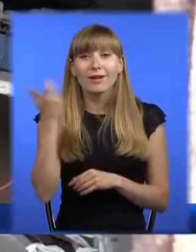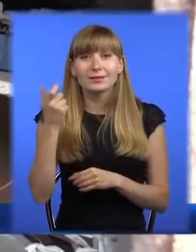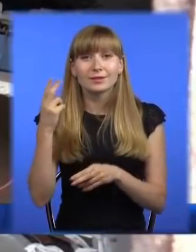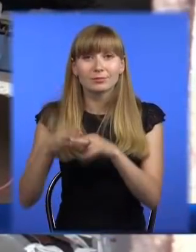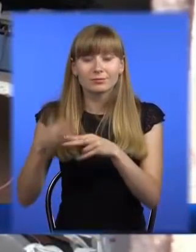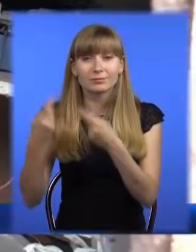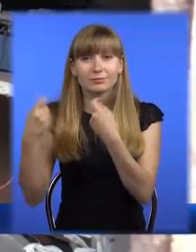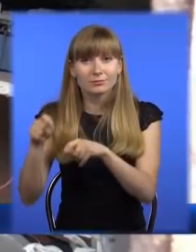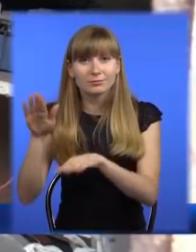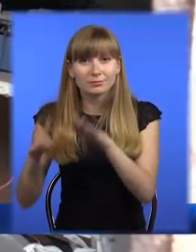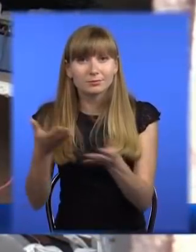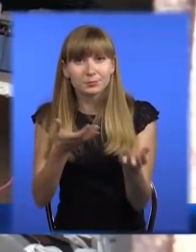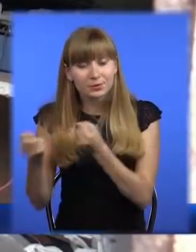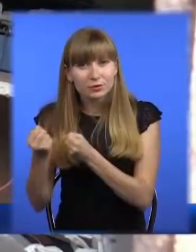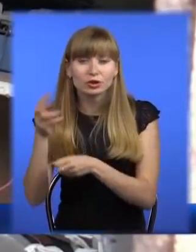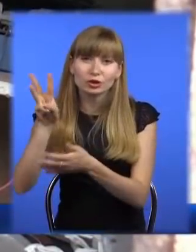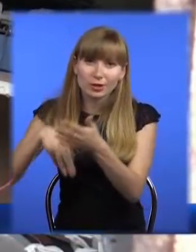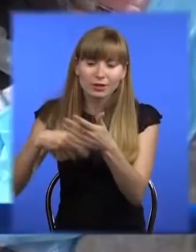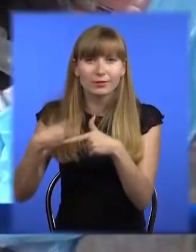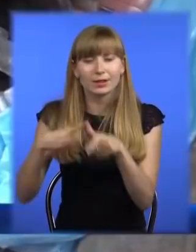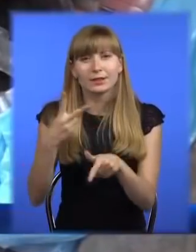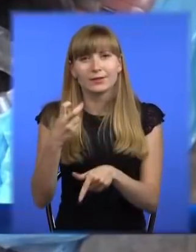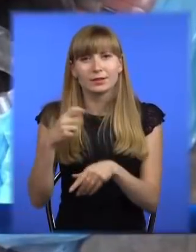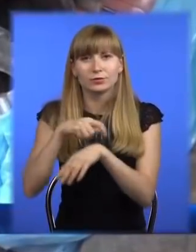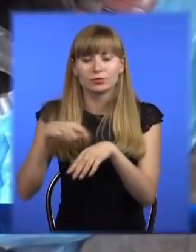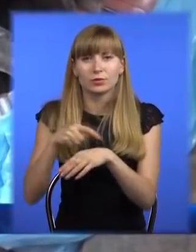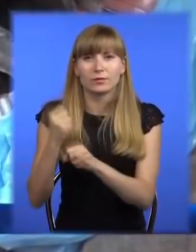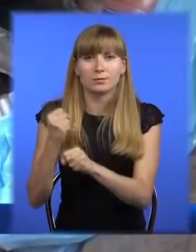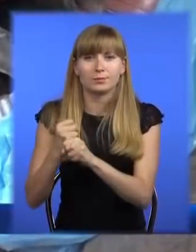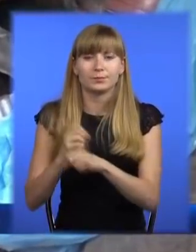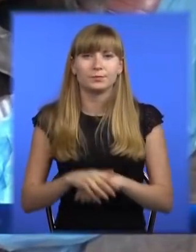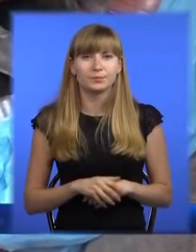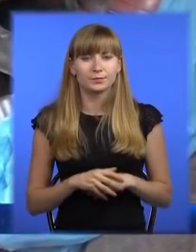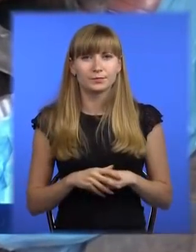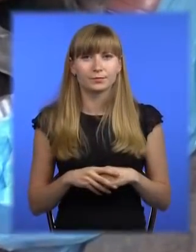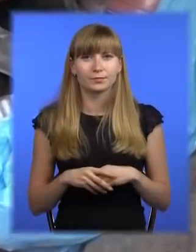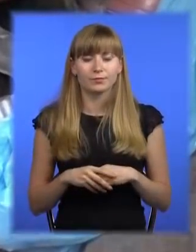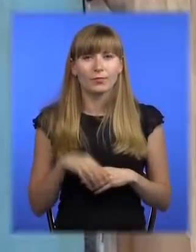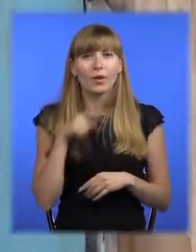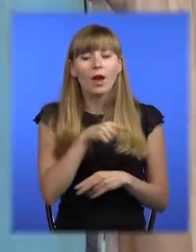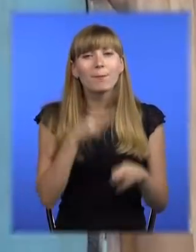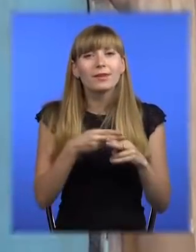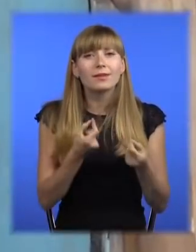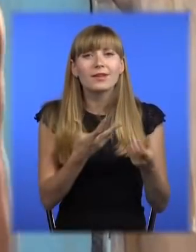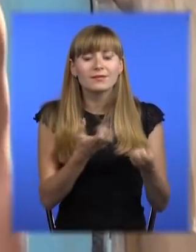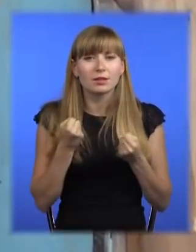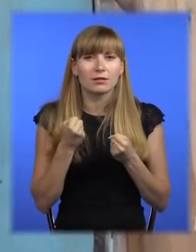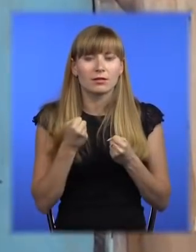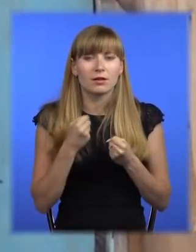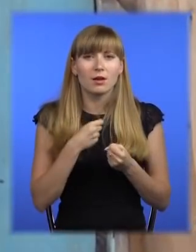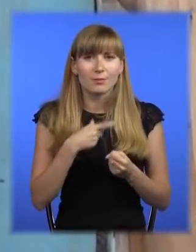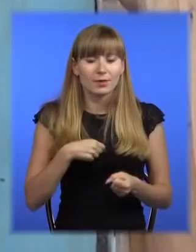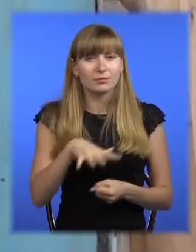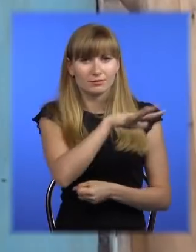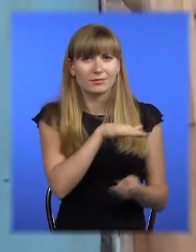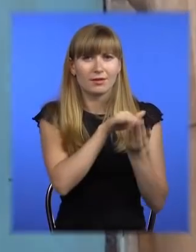5 років, а власнику незаконної металоприйомки – штраф або 200 годин громадських робіт. Яким чином, де ви